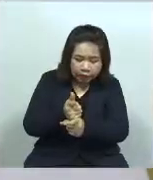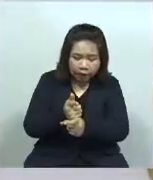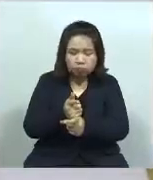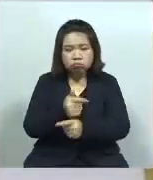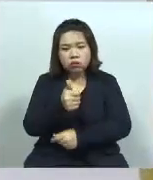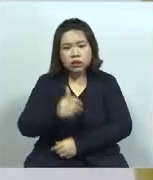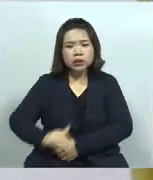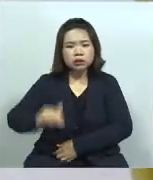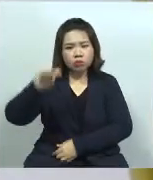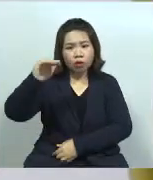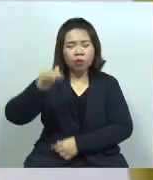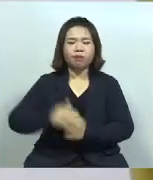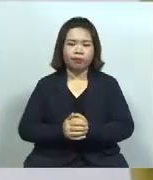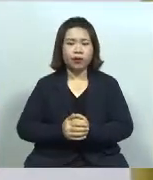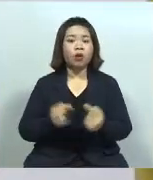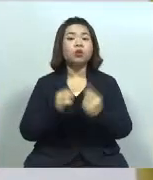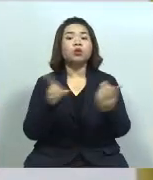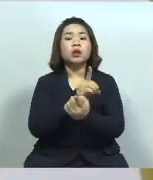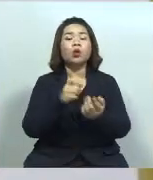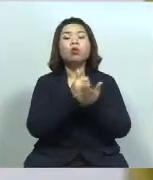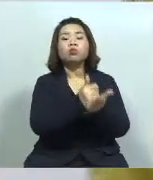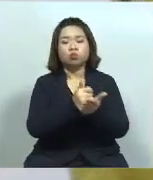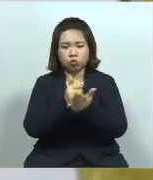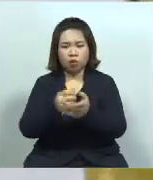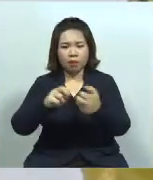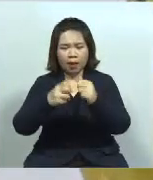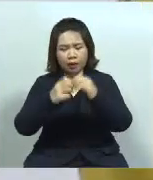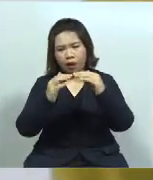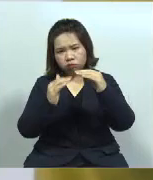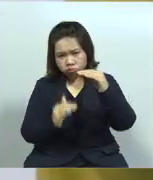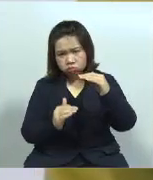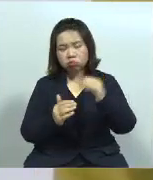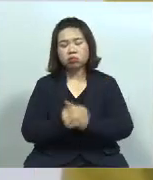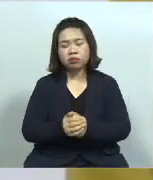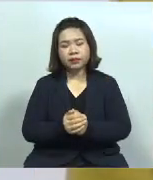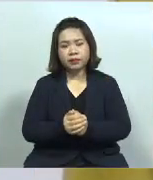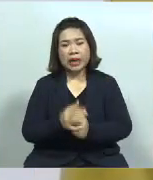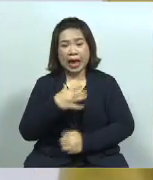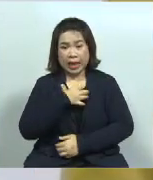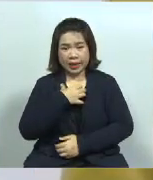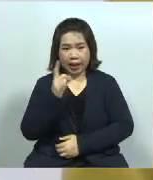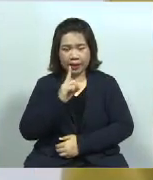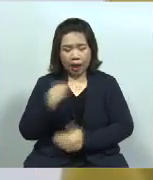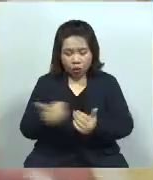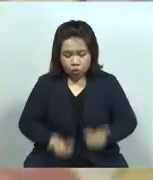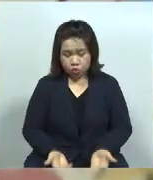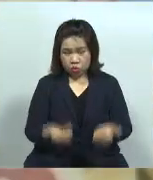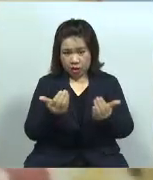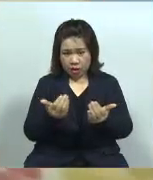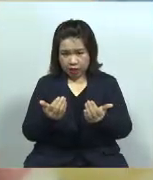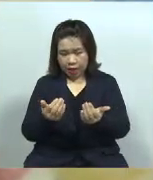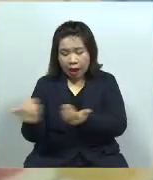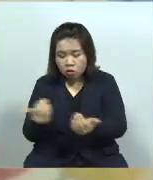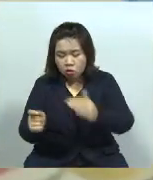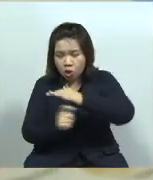าพเป็นการคุ้มครองทางสังคมเพื่อลดความเหลื่อมล้ำและเป็นการส่งเสริมให้เด็กแรกเกิดและเด็กปฐมวัย